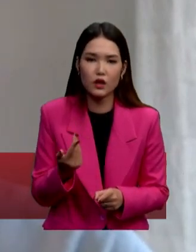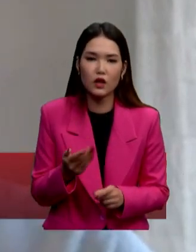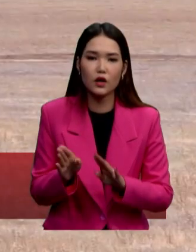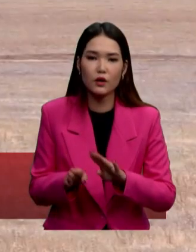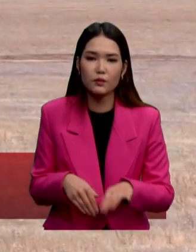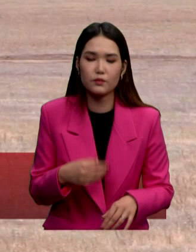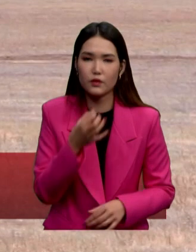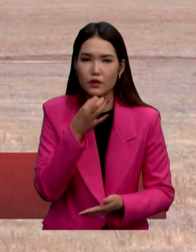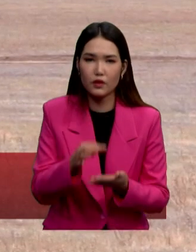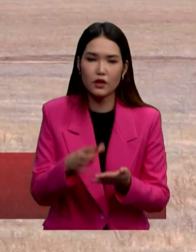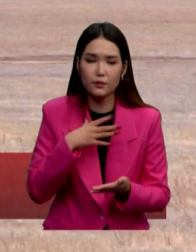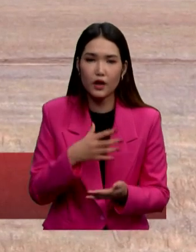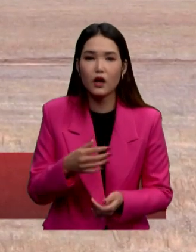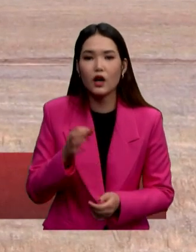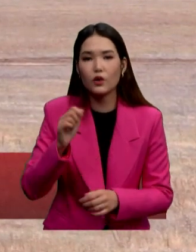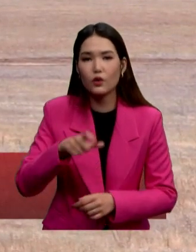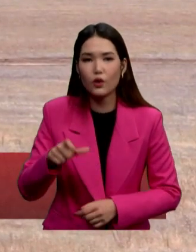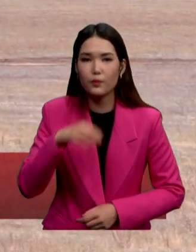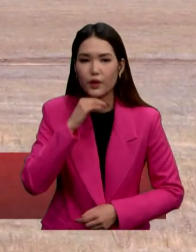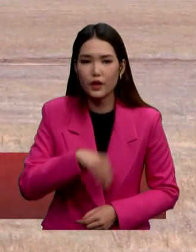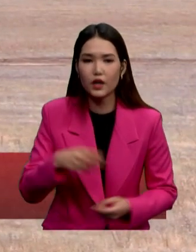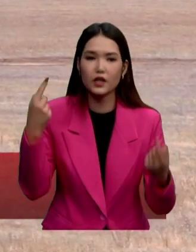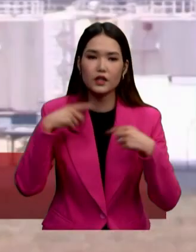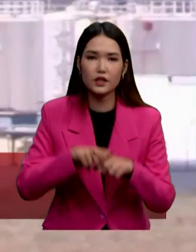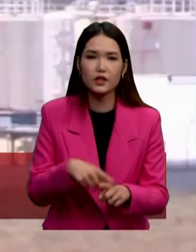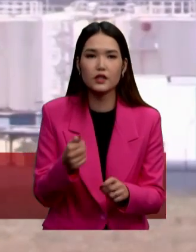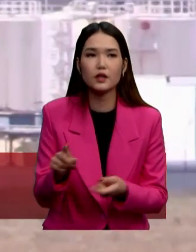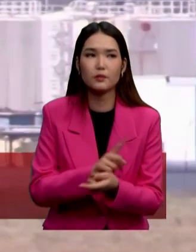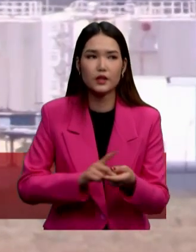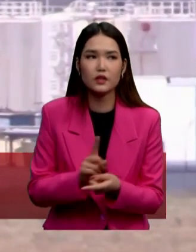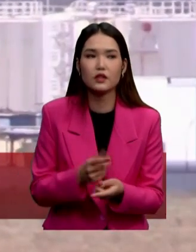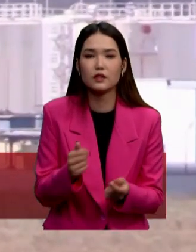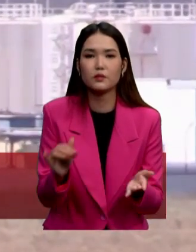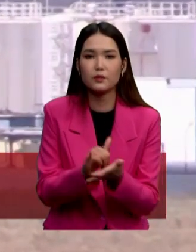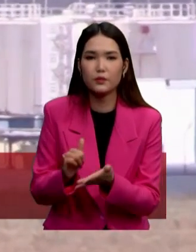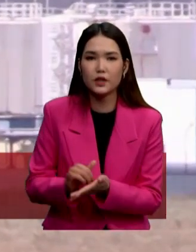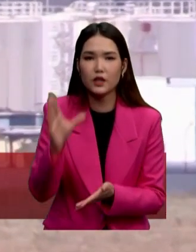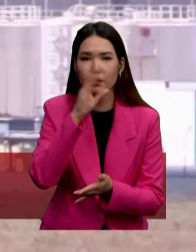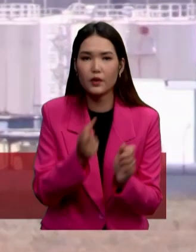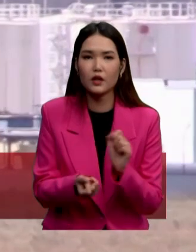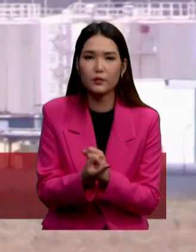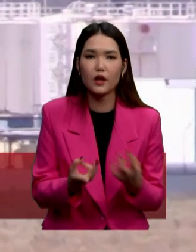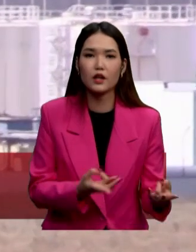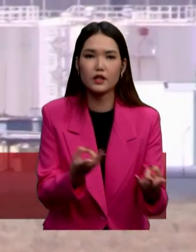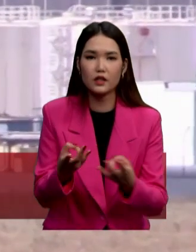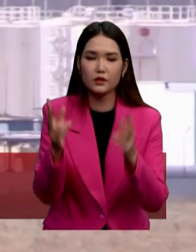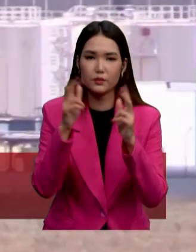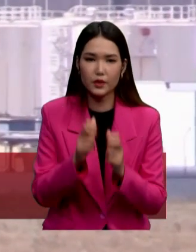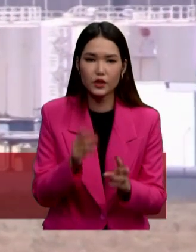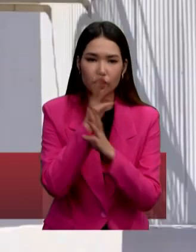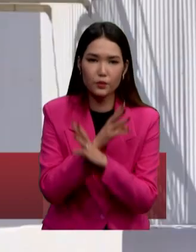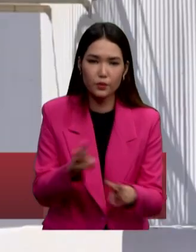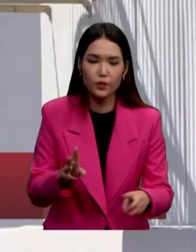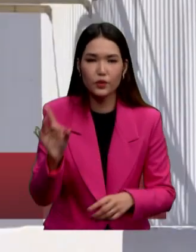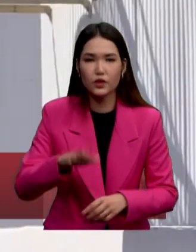спадет. По словам экспертов, в случае, если цены на нефть пойдут вниз, то перед Казахстаном может появиться необходимость пересмотреть бюджет в